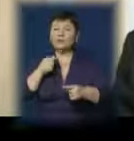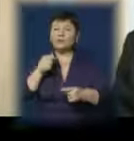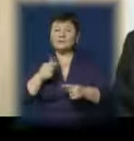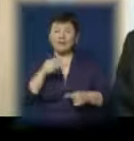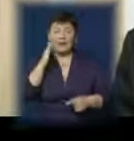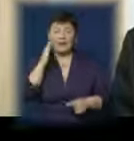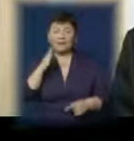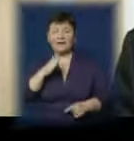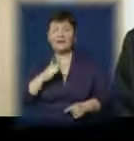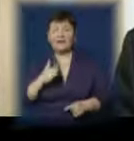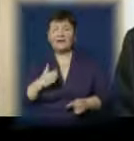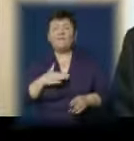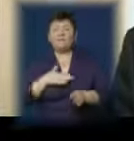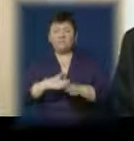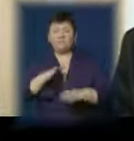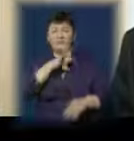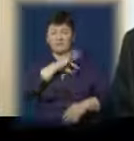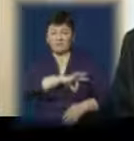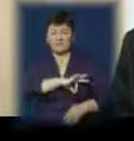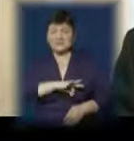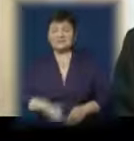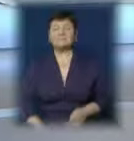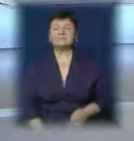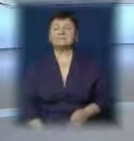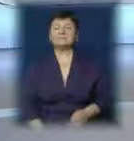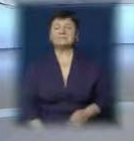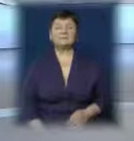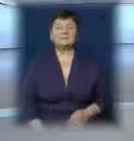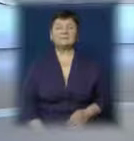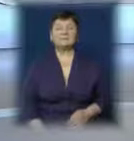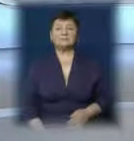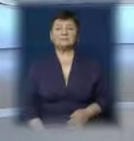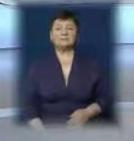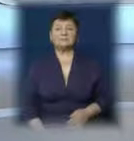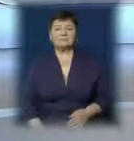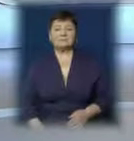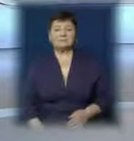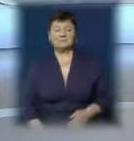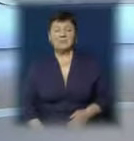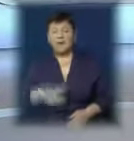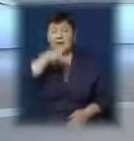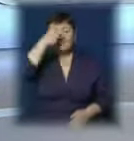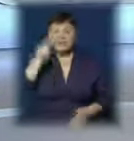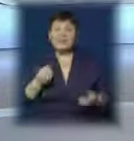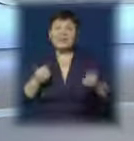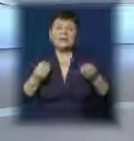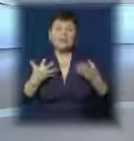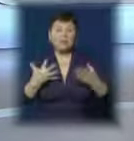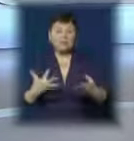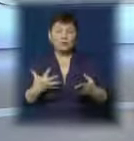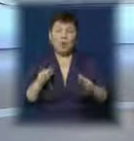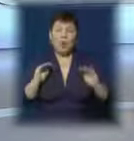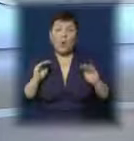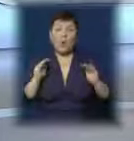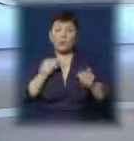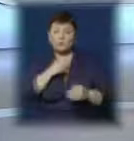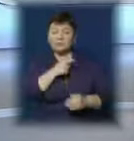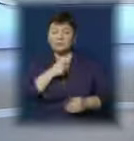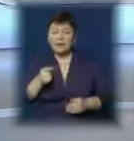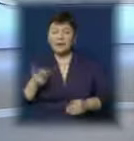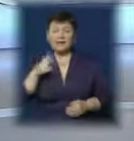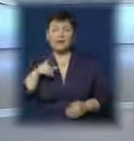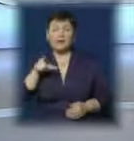у повній мірі використаємо. Вірю, що знову тенто потенціал. Чехія спрощує видачу короткострокових віз